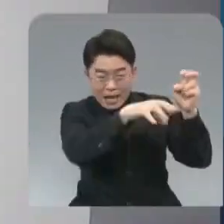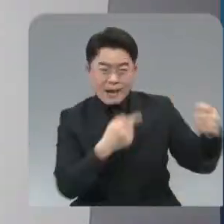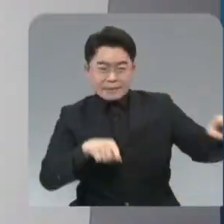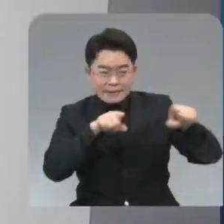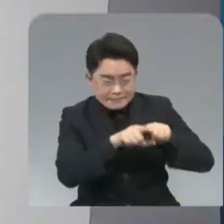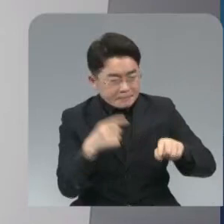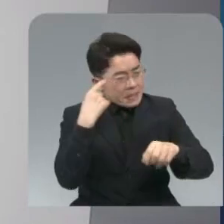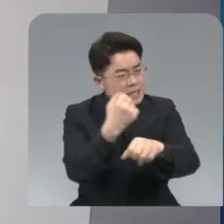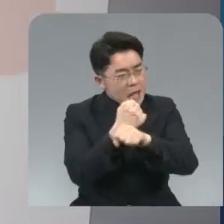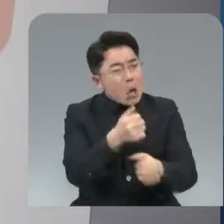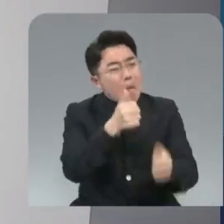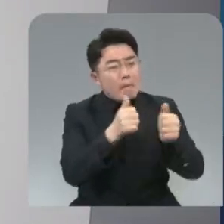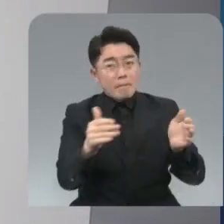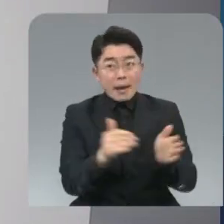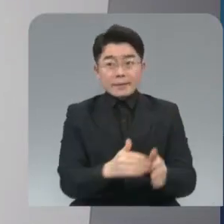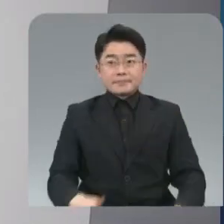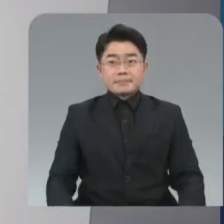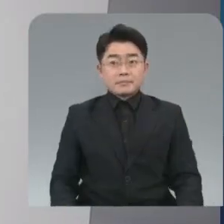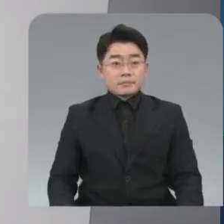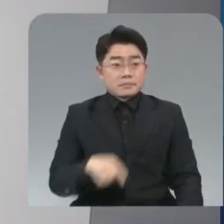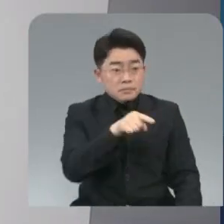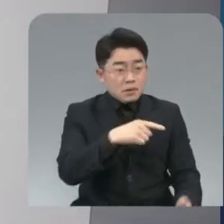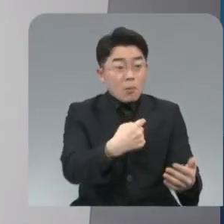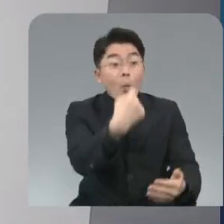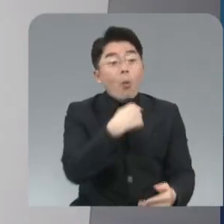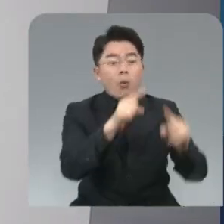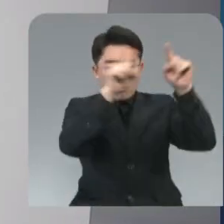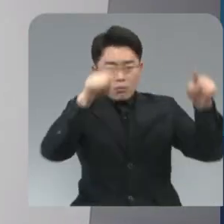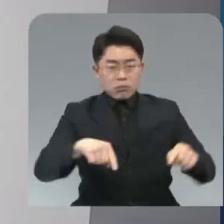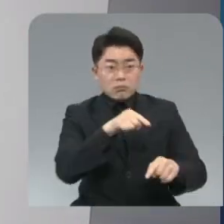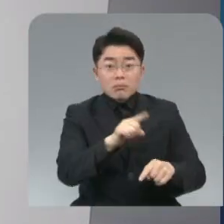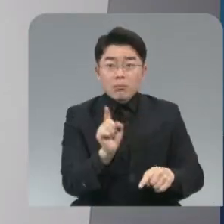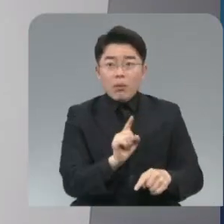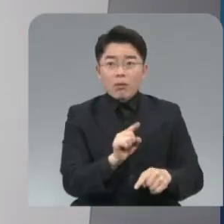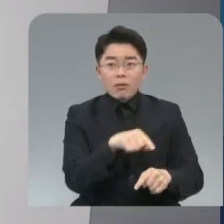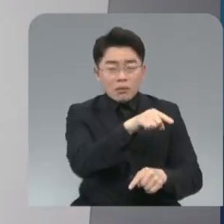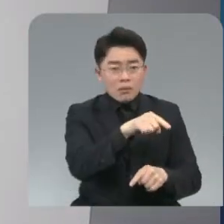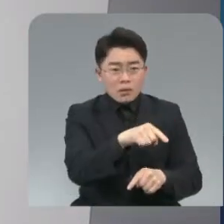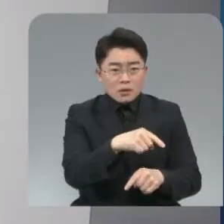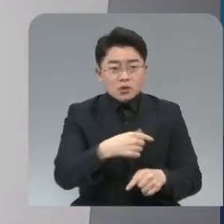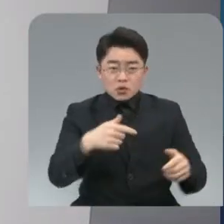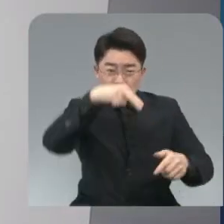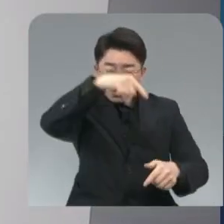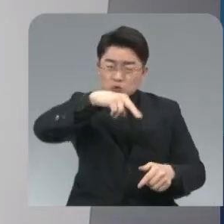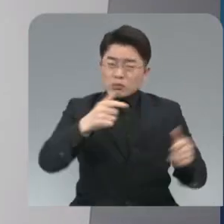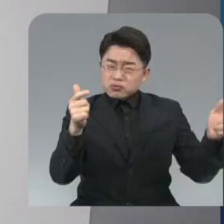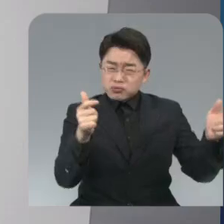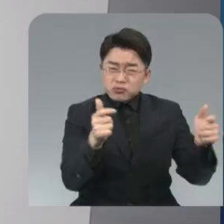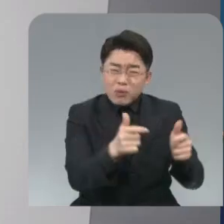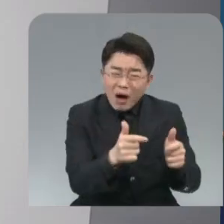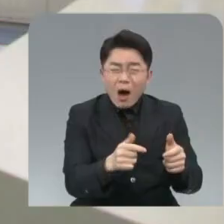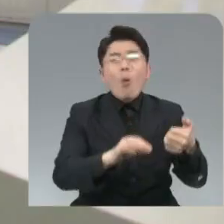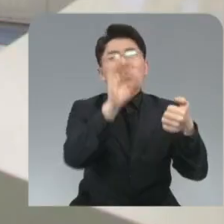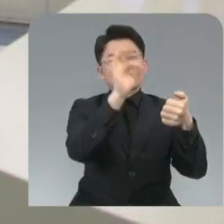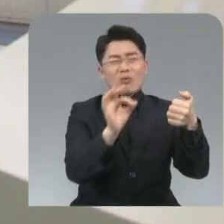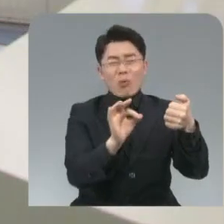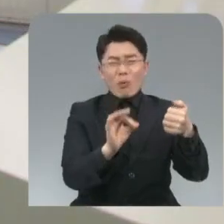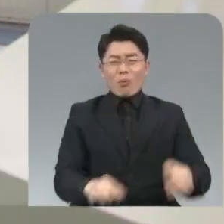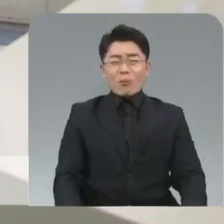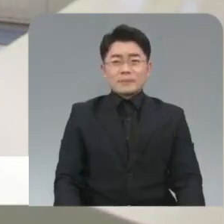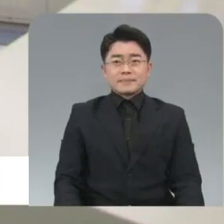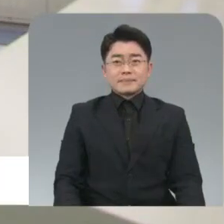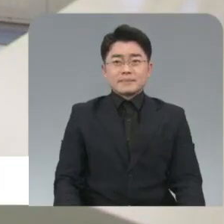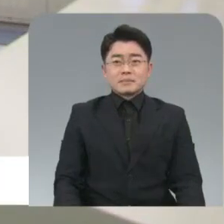했습니다. 그러나 재실험 결과 보고서에서도 수소 제거율은 구매 규격의 50% 수준으로 평가됐습니다.